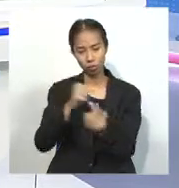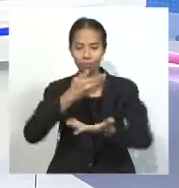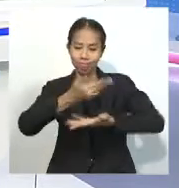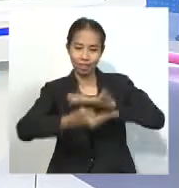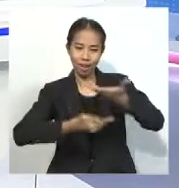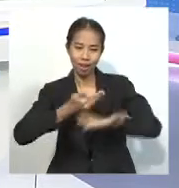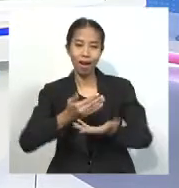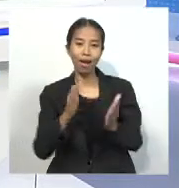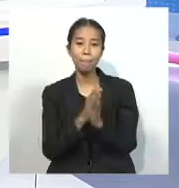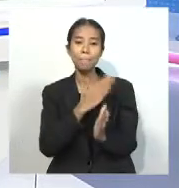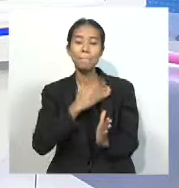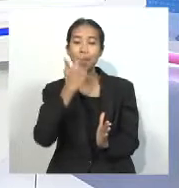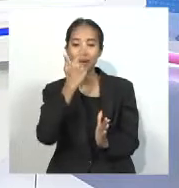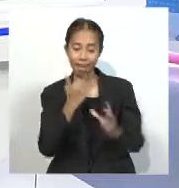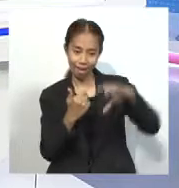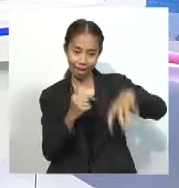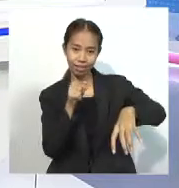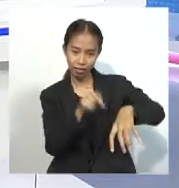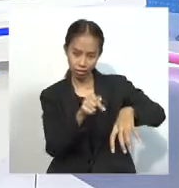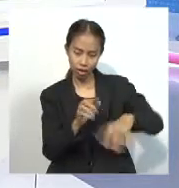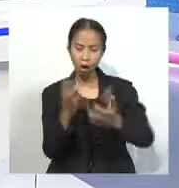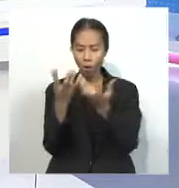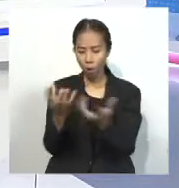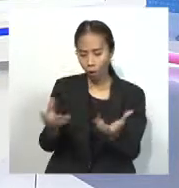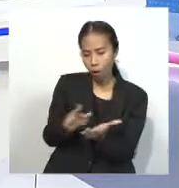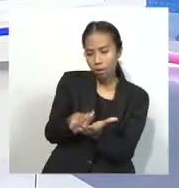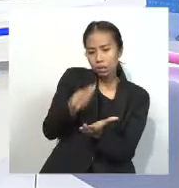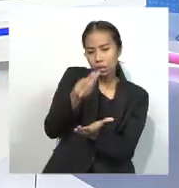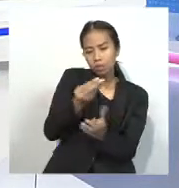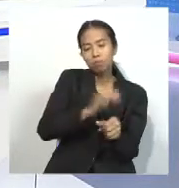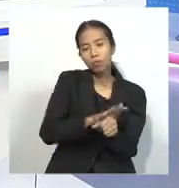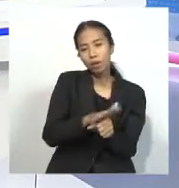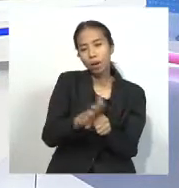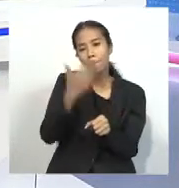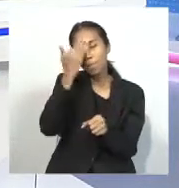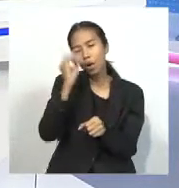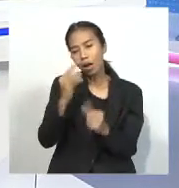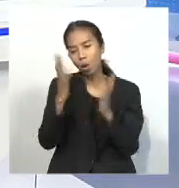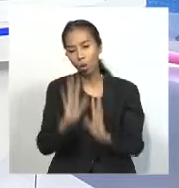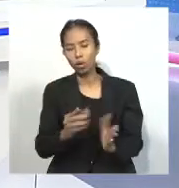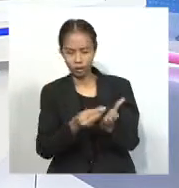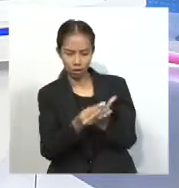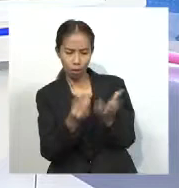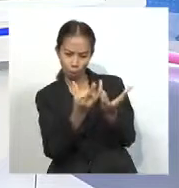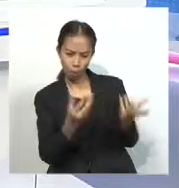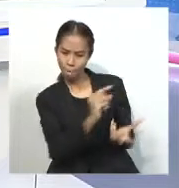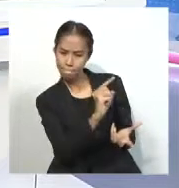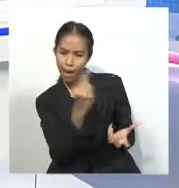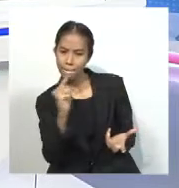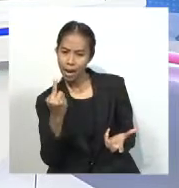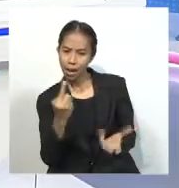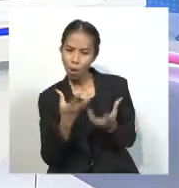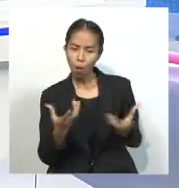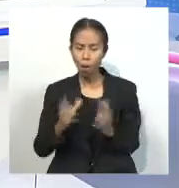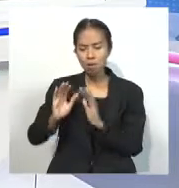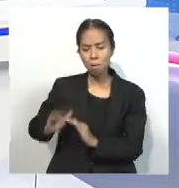แล้วก็ขอให้พ่อค้าแม่ค้าซื้อสินค้ามาขายแต่พอดีเพื่อให้ลูกค้าได้ซื้อของที่สดและใหม่จากนั้นนายกรัฐมนตรี